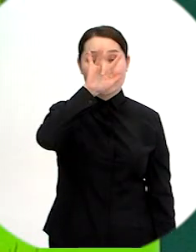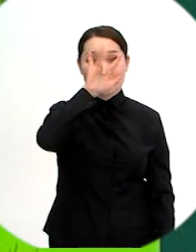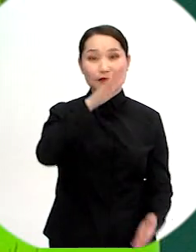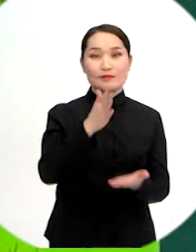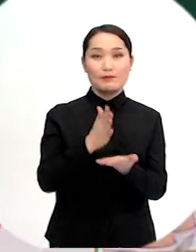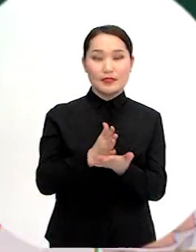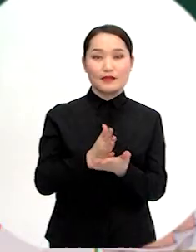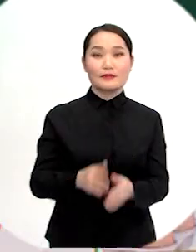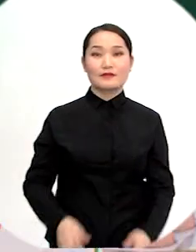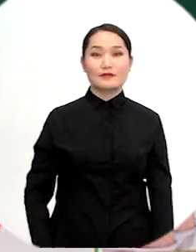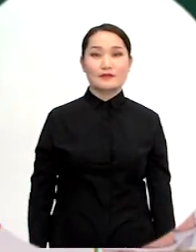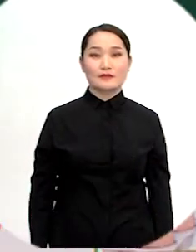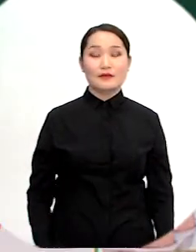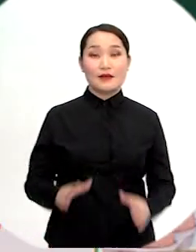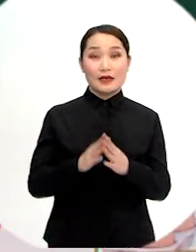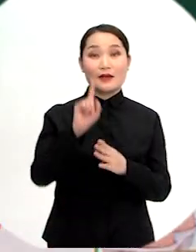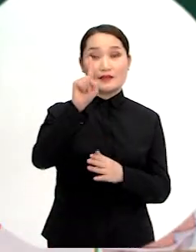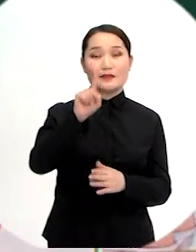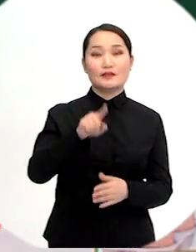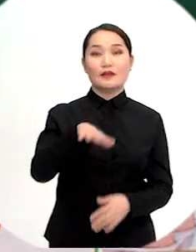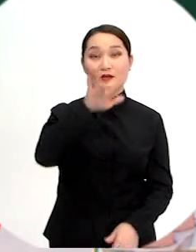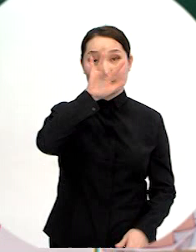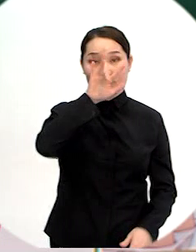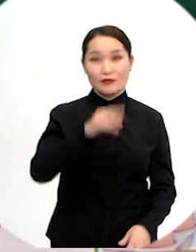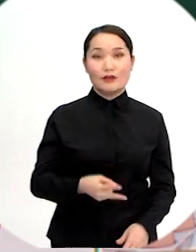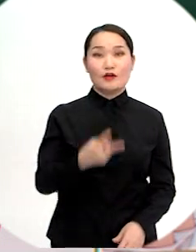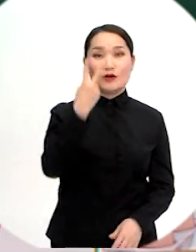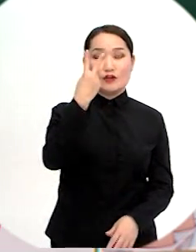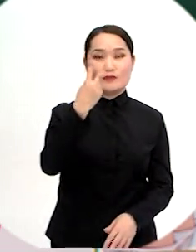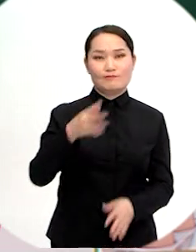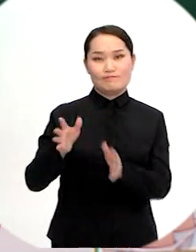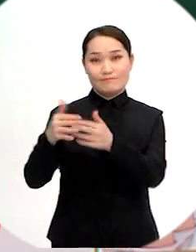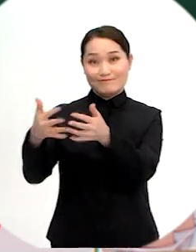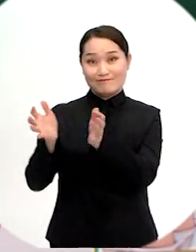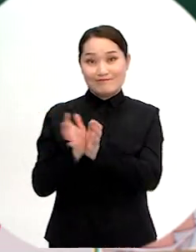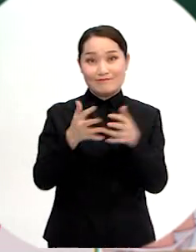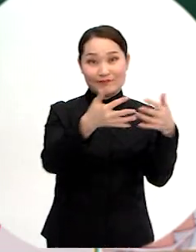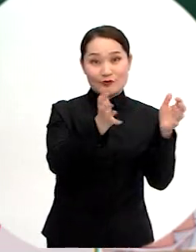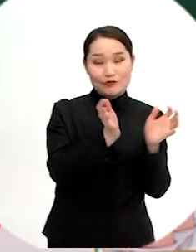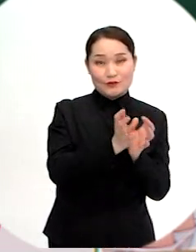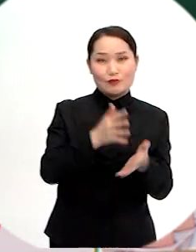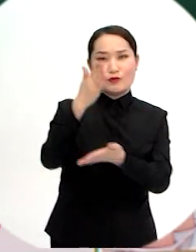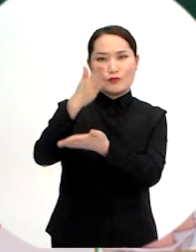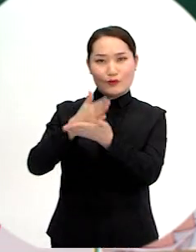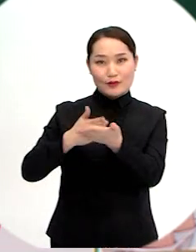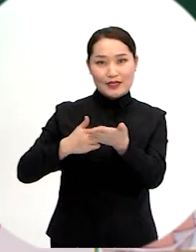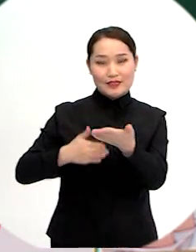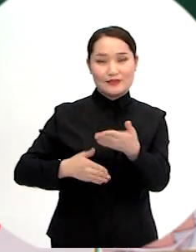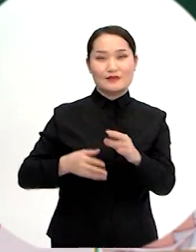зөгий байна. 11 зөгийг 2 үүрэн 1 нэгээр хуваарлахаа